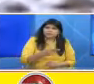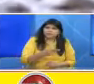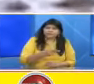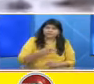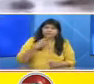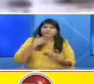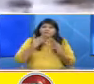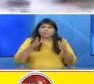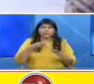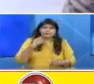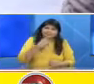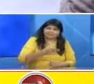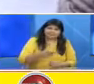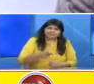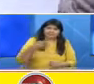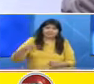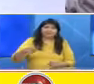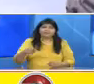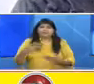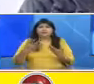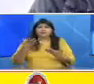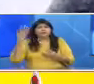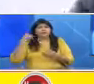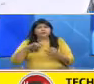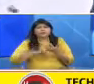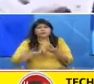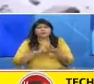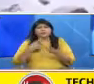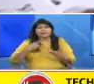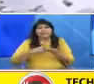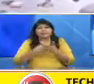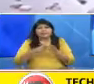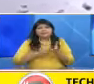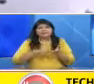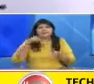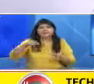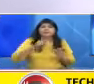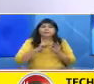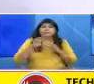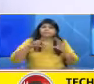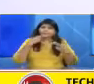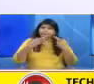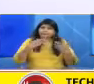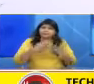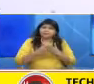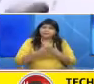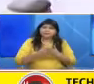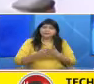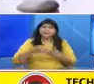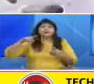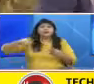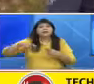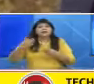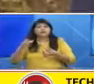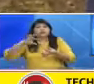इस रहस्य को खोल ही देता हूँ। वैसे वो रहस्य है ही नहीं। रियलिटी तो यह है कि बेयर ग्रिल्स के साथ बातचीत में टेक्नोलॉजी का